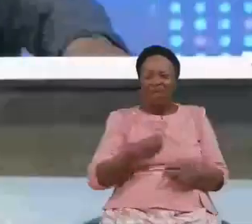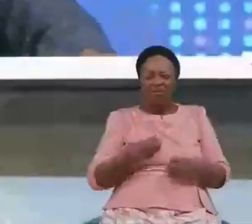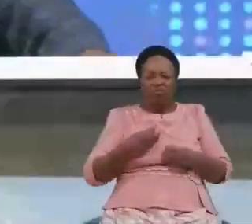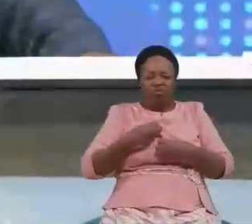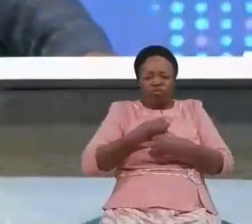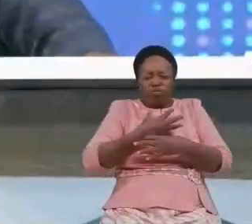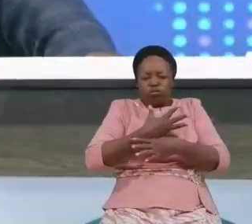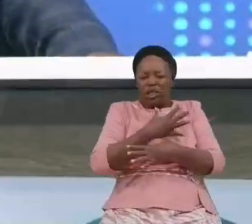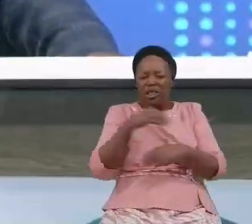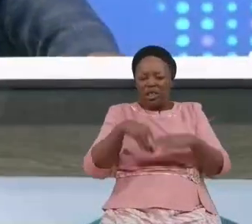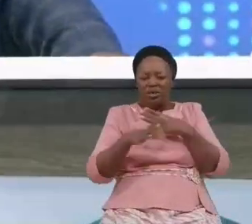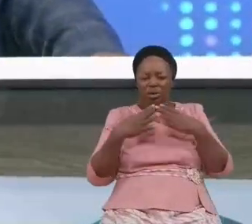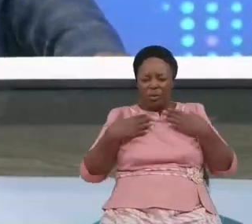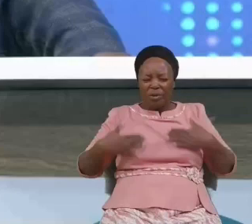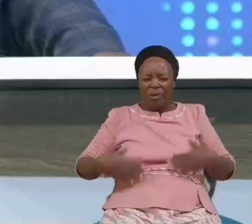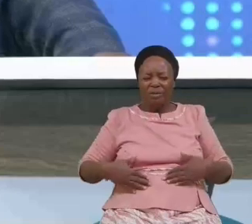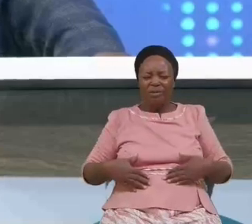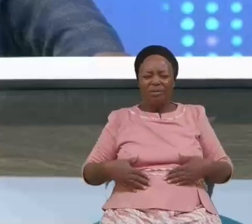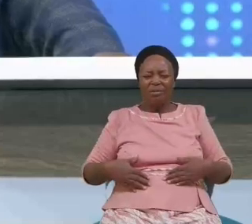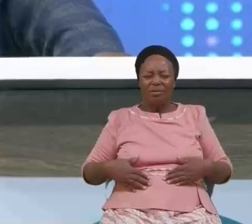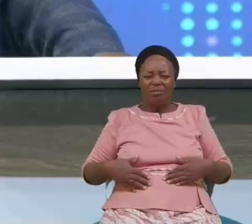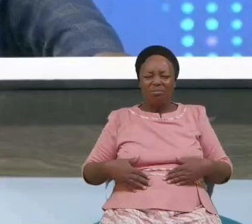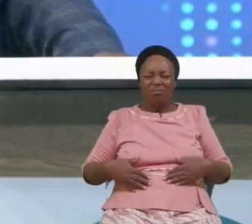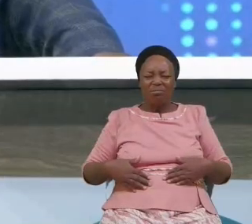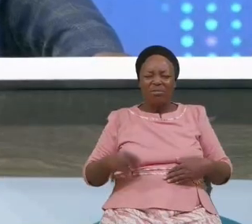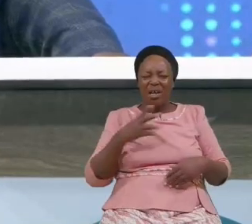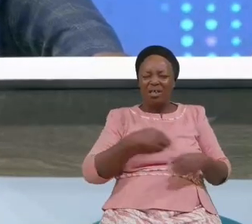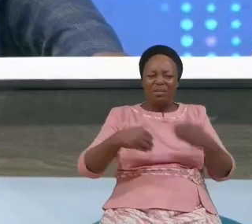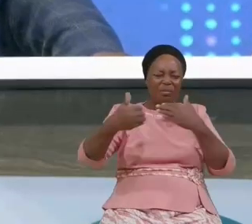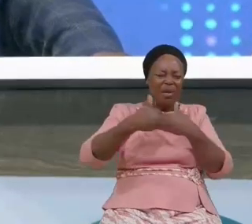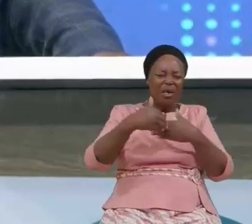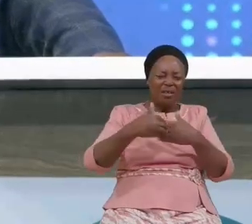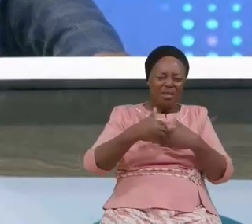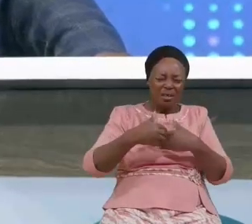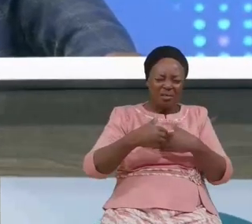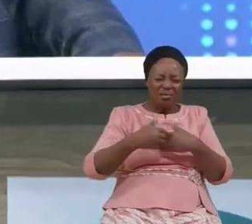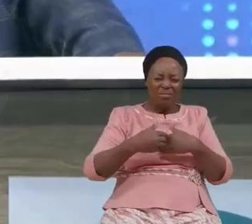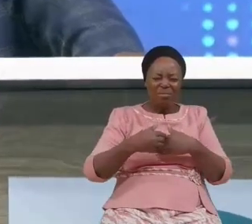tout enflement dans votre corps boss goitre